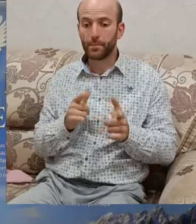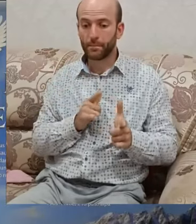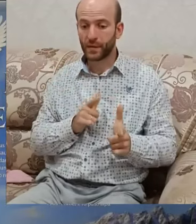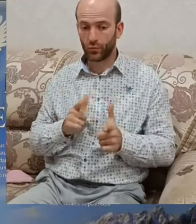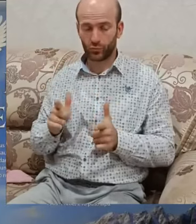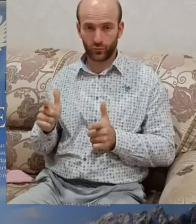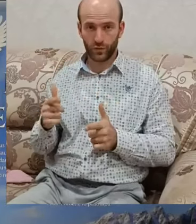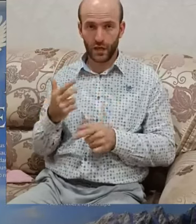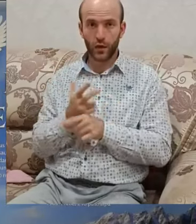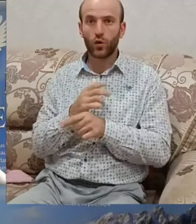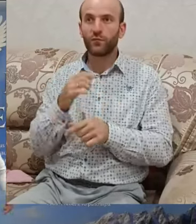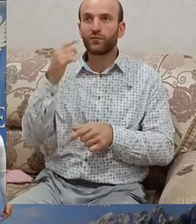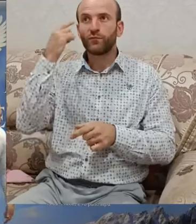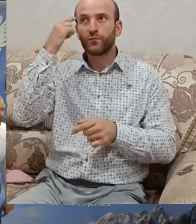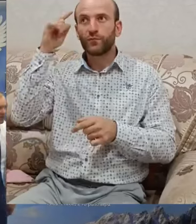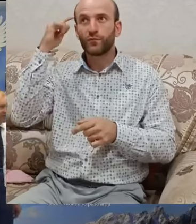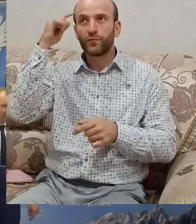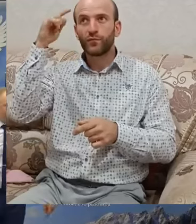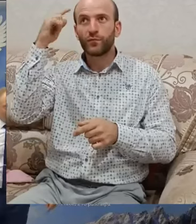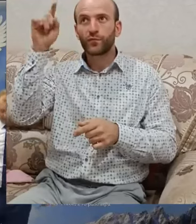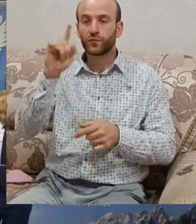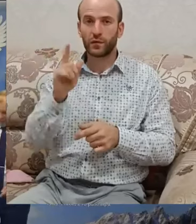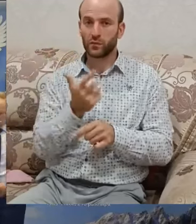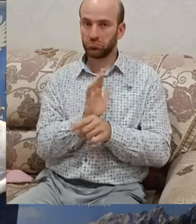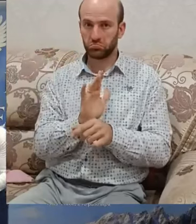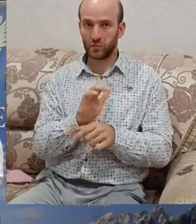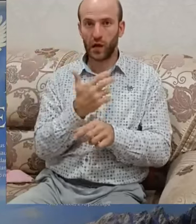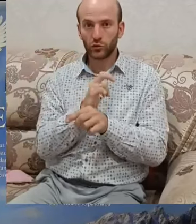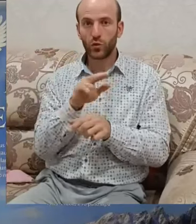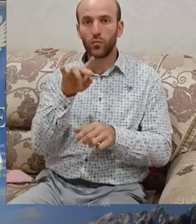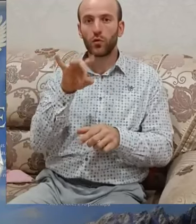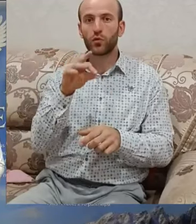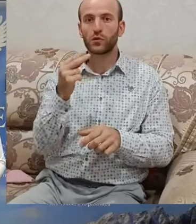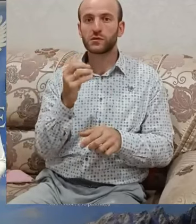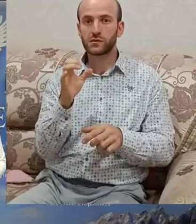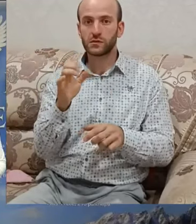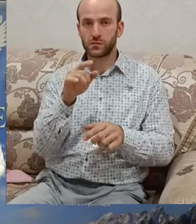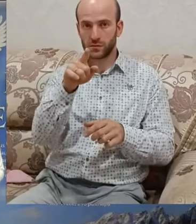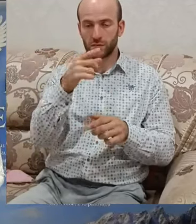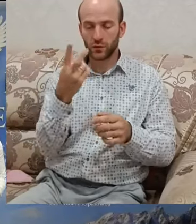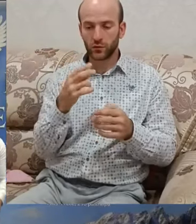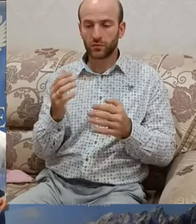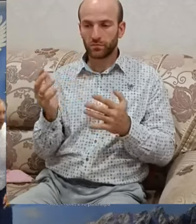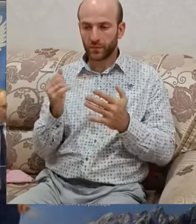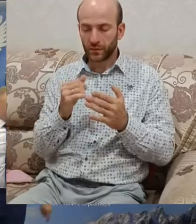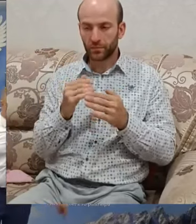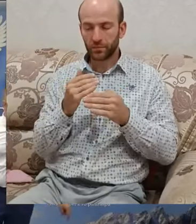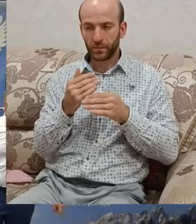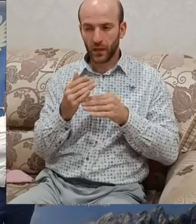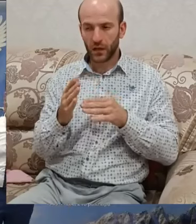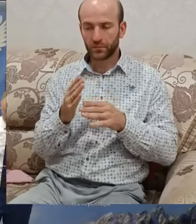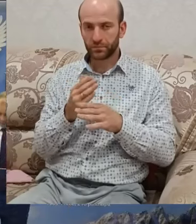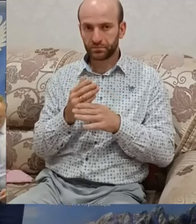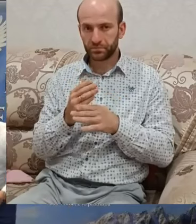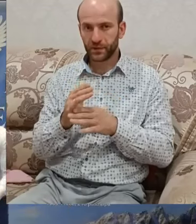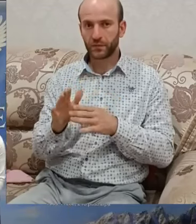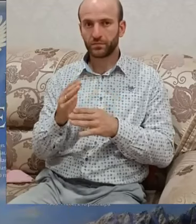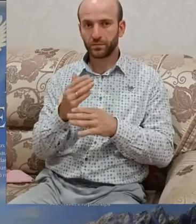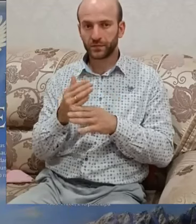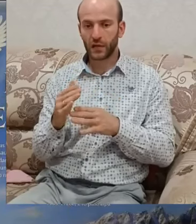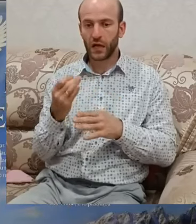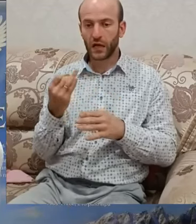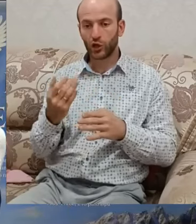фантазия. Tai yra procesas. Это процесс. Ir gyvybė. И жизнь. Ir reali jėga. И реальная сила,